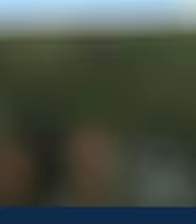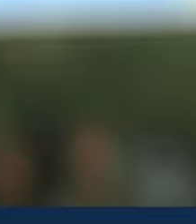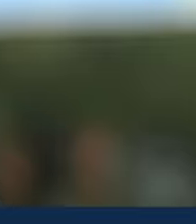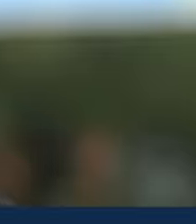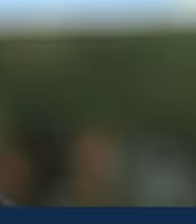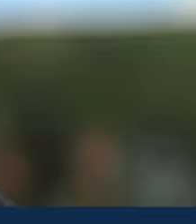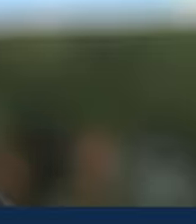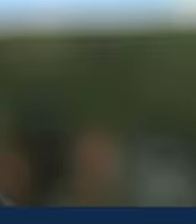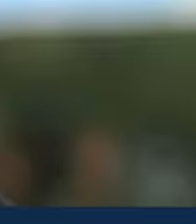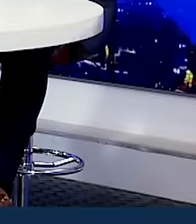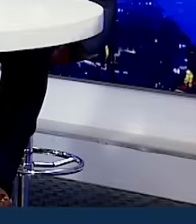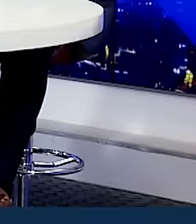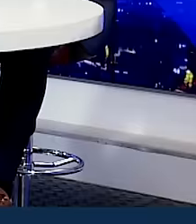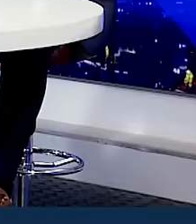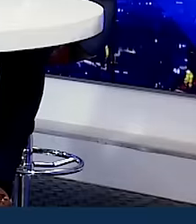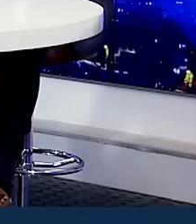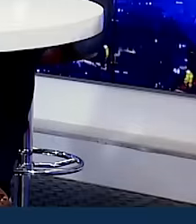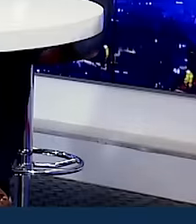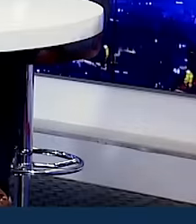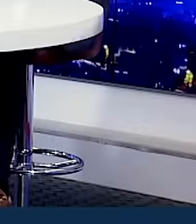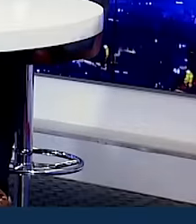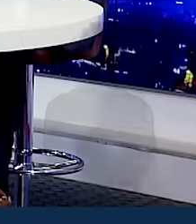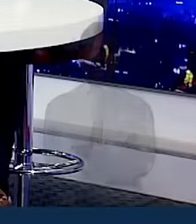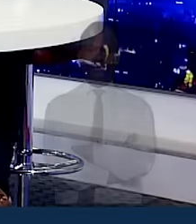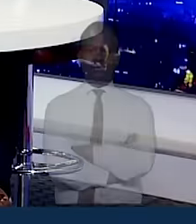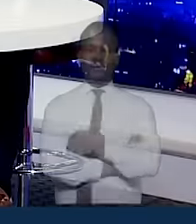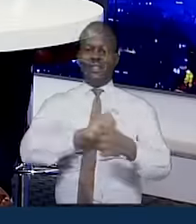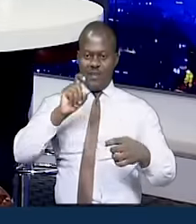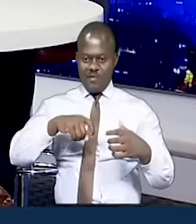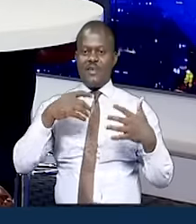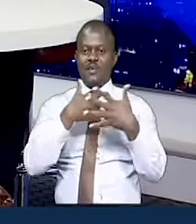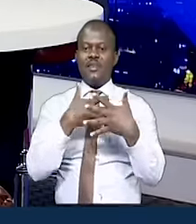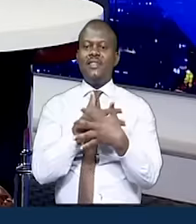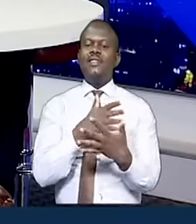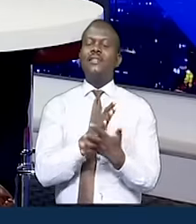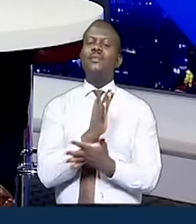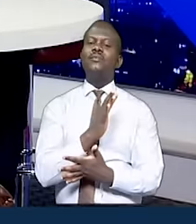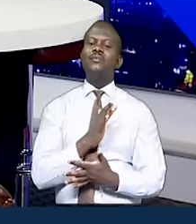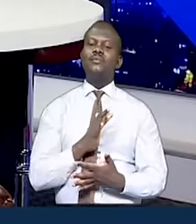abantu bayikunda. Bakwiye no kwitinya ahubwo.